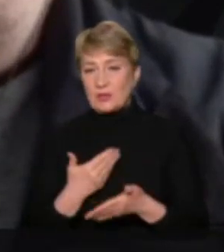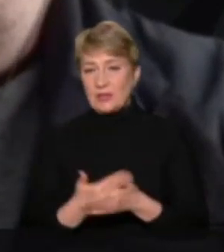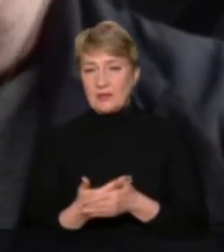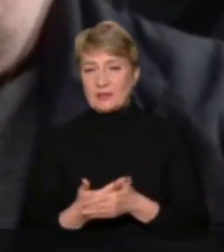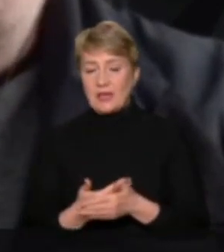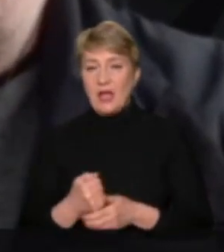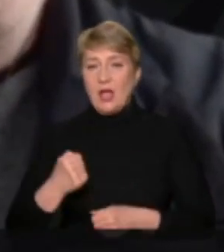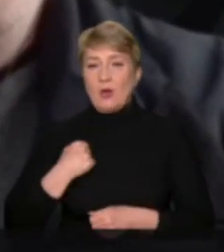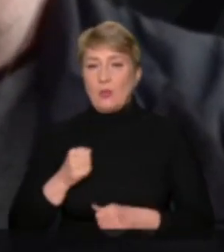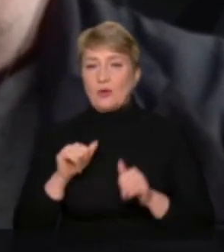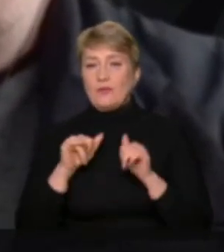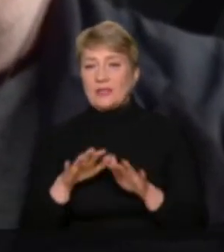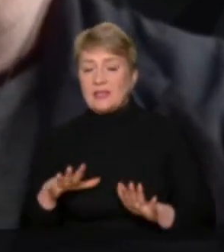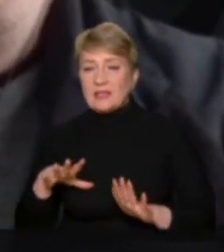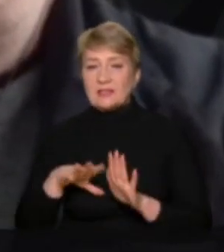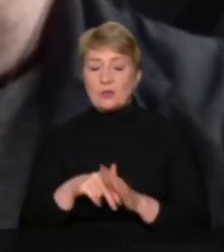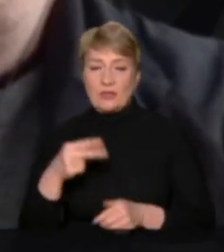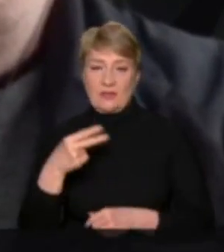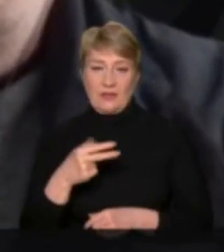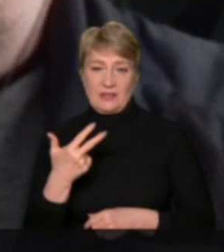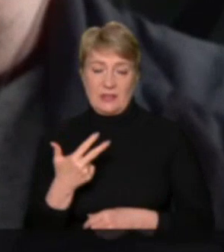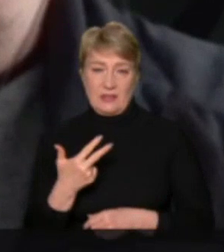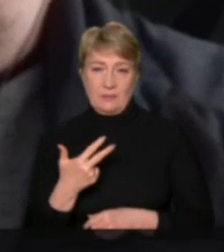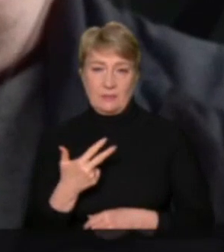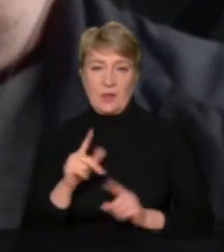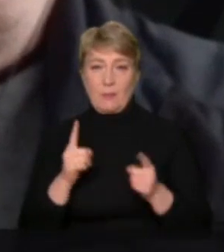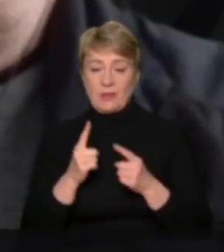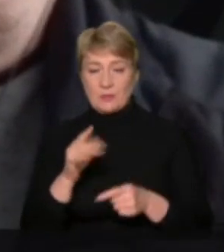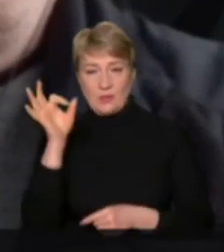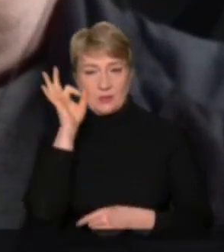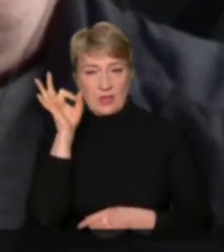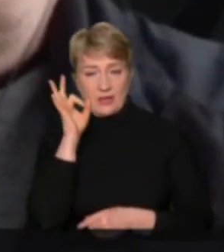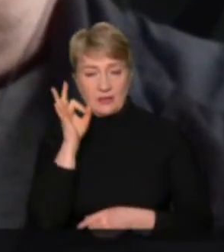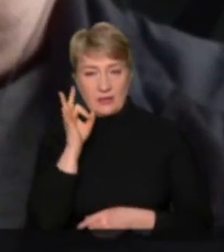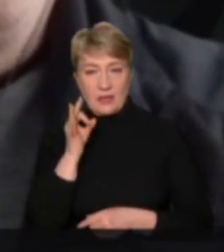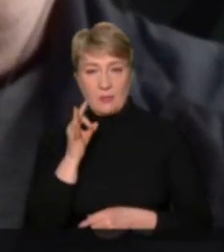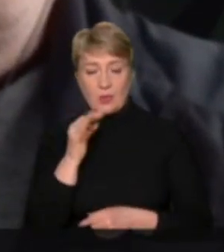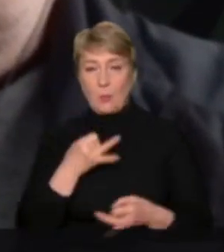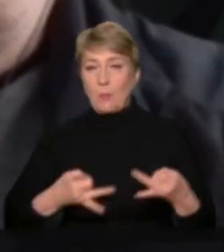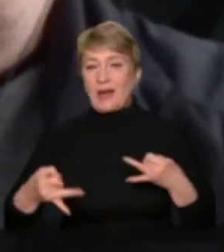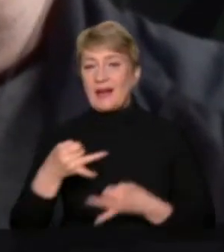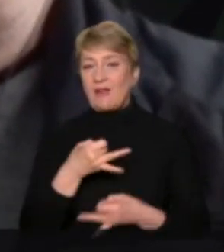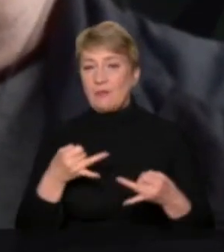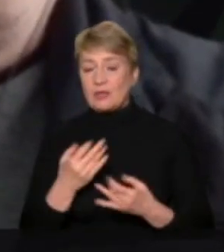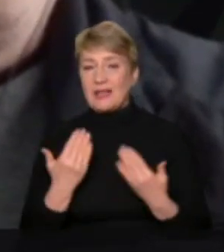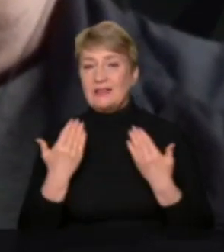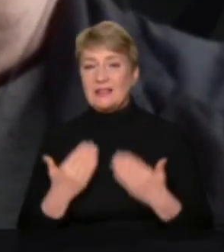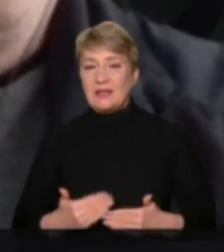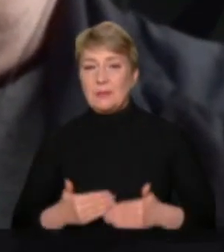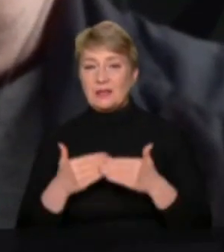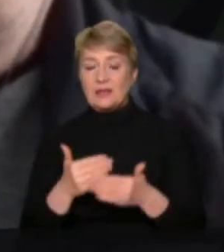дії заходять в 2023 році в глухий кут, чомусь фігурує згадка про переговори. Ну, взагалі-то на даному етапі взагалі не